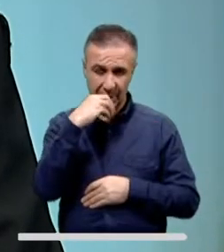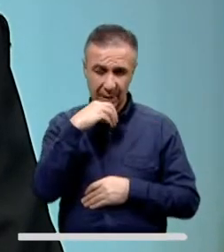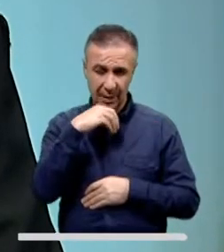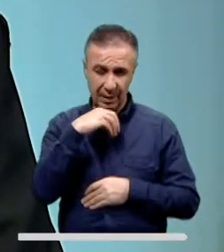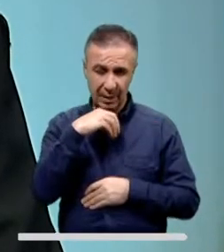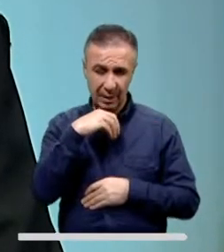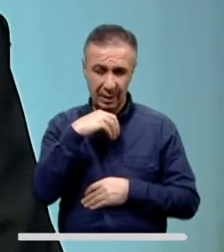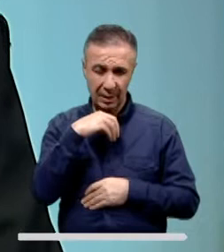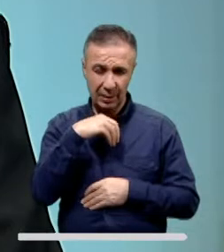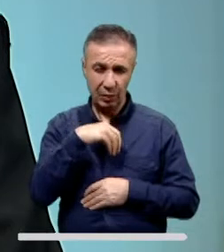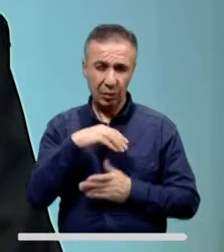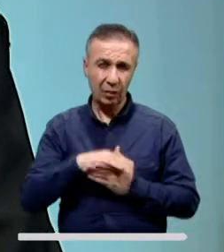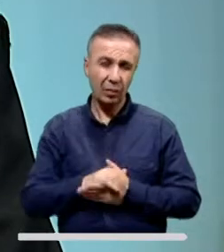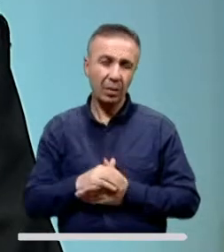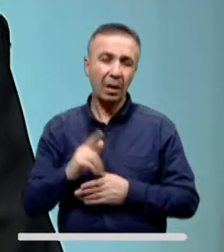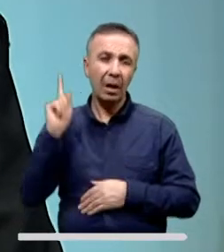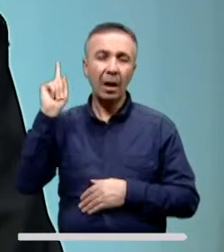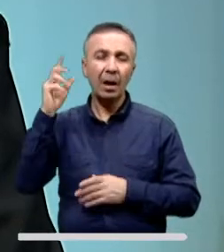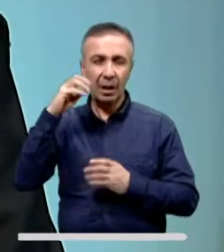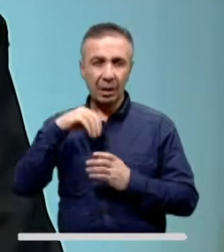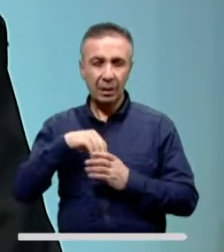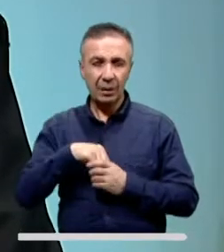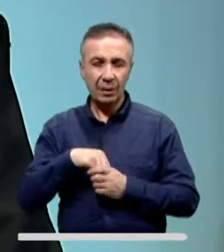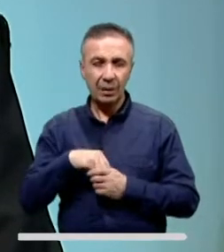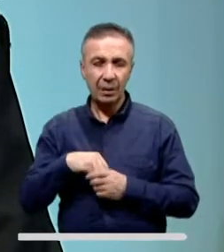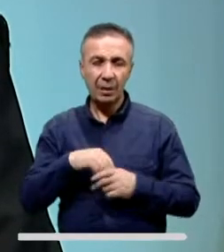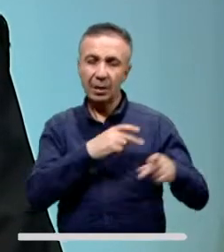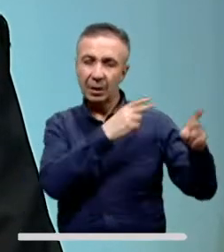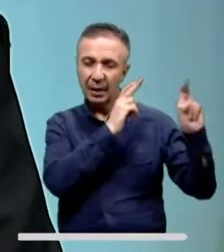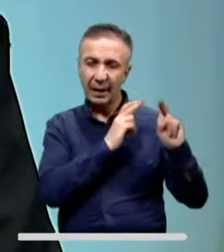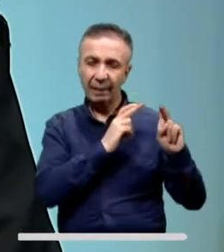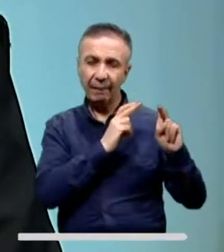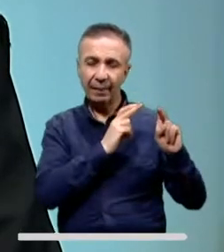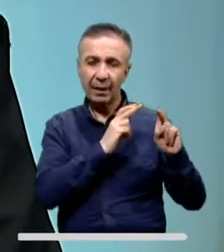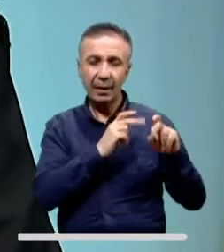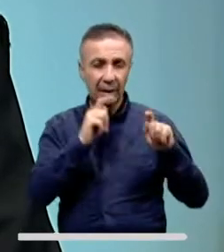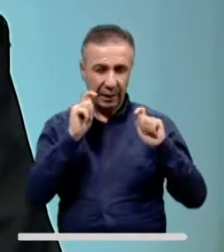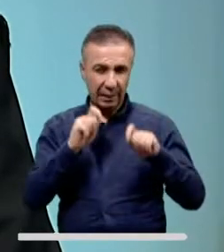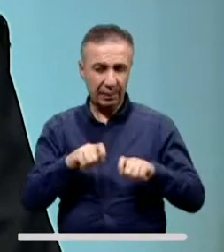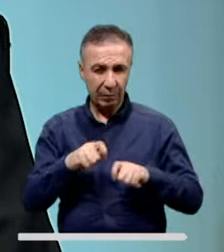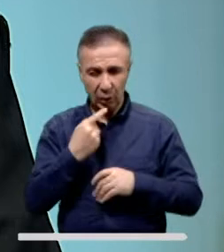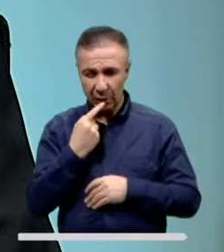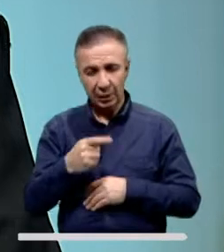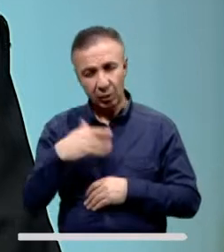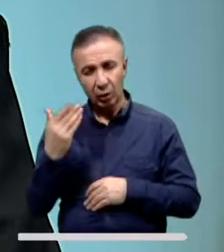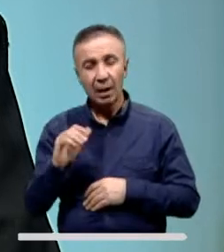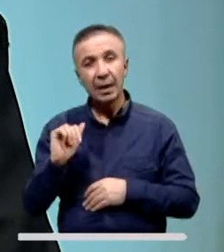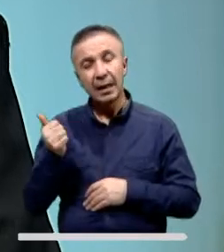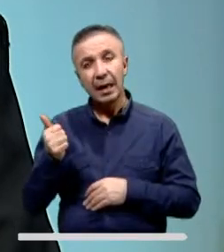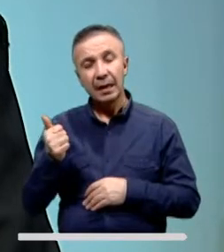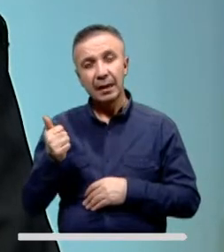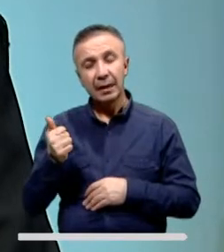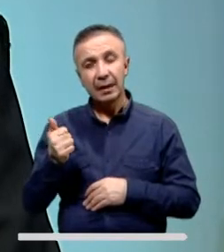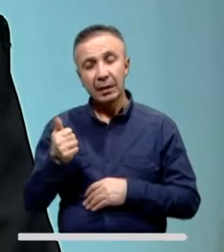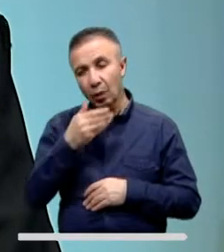işte iftarımızı açıyoruz. Allah için iftar ettiğinizi beyan ettikten sonra yarınki oruca niyet